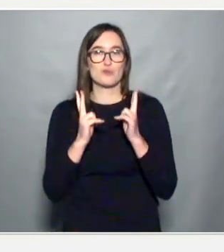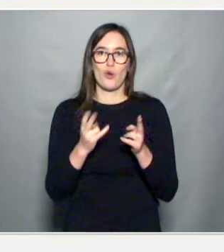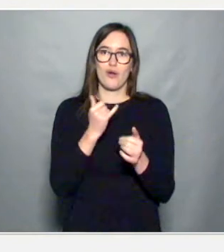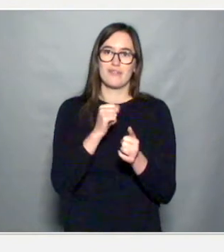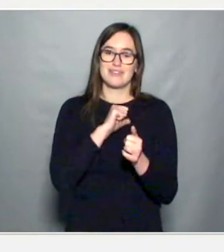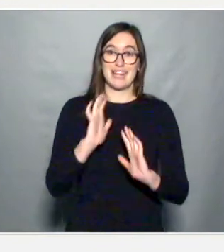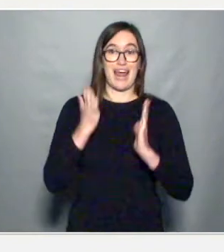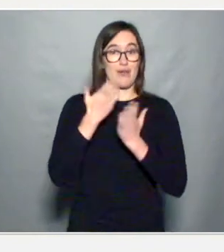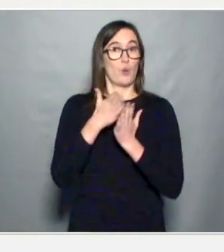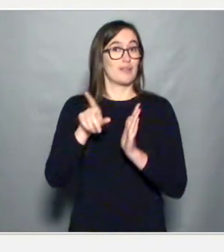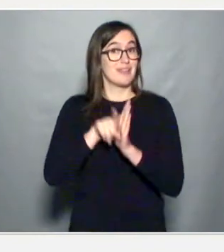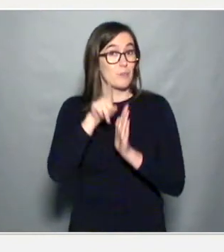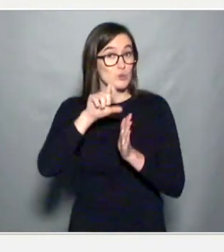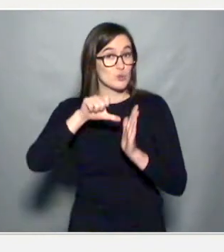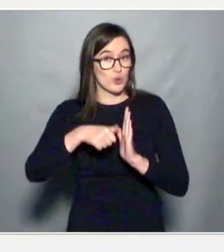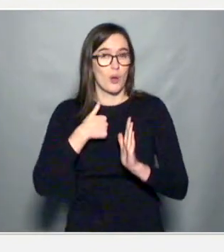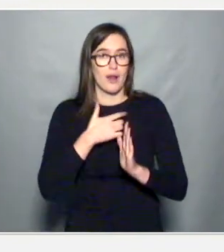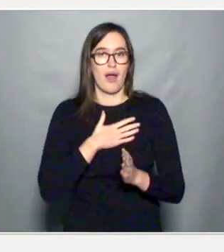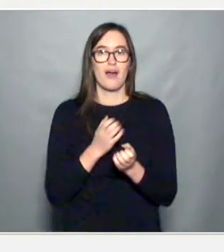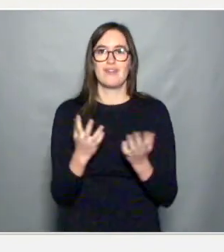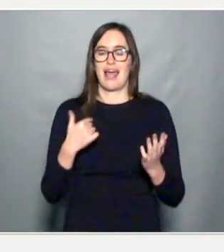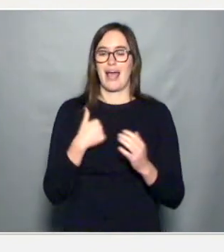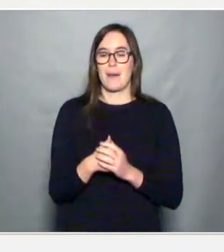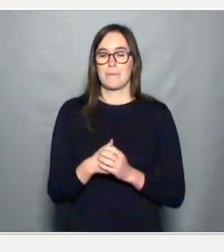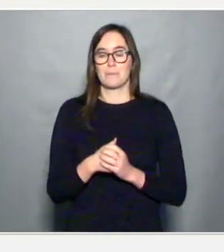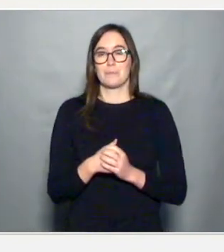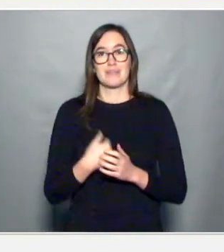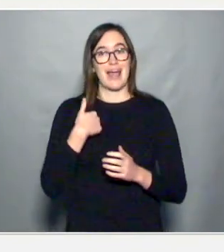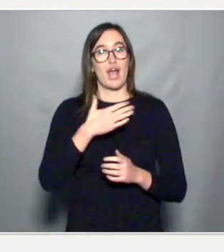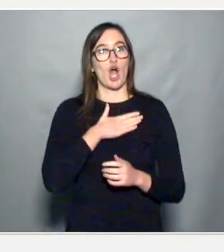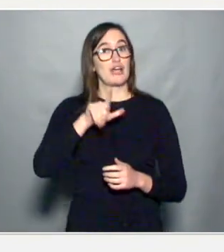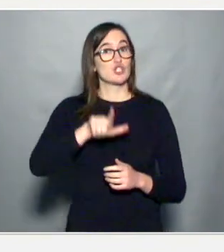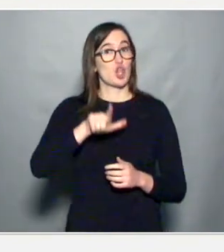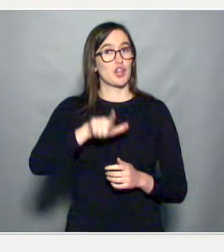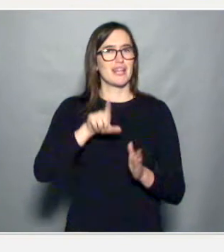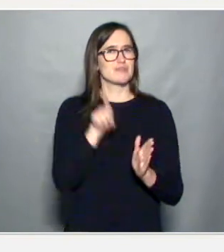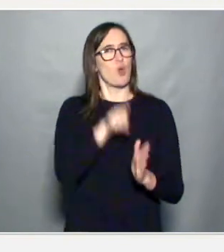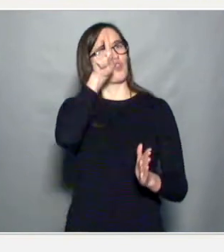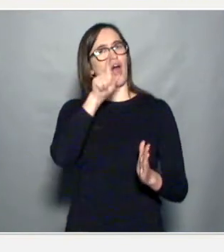utan impulskontroll. Jag har 17 spontantatueringar.